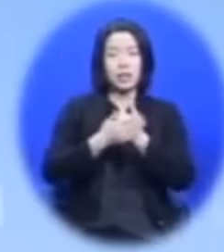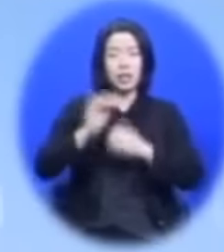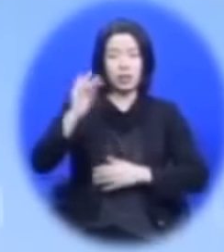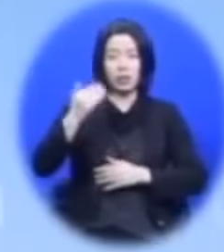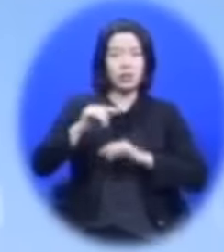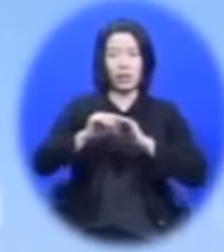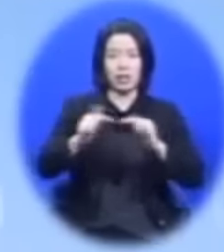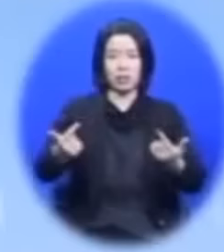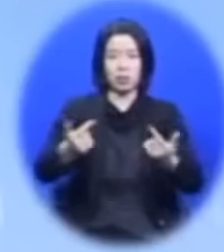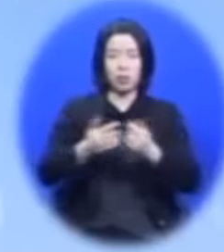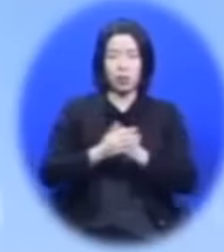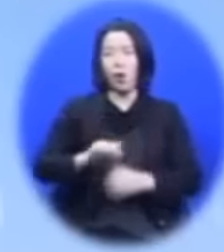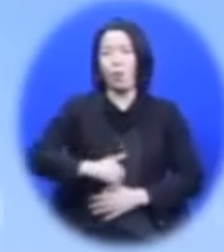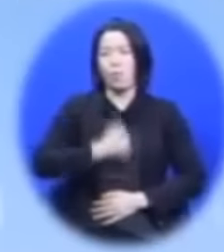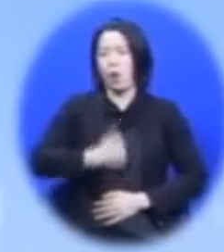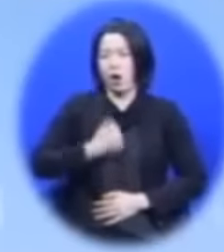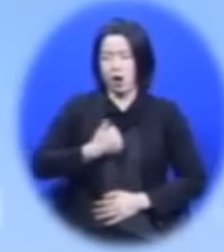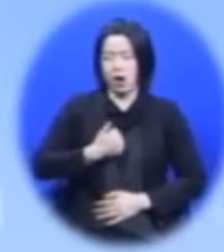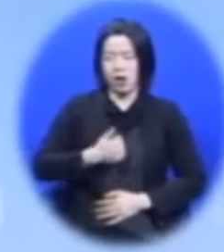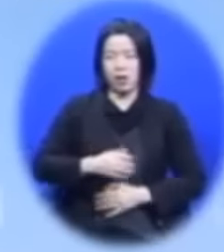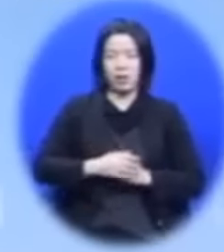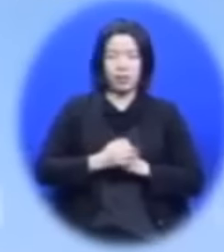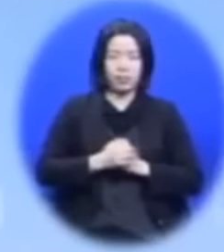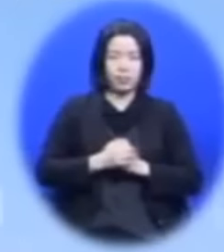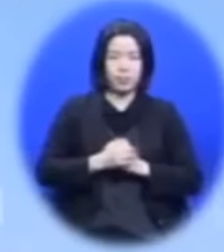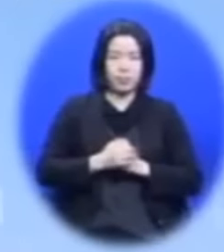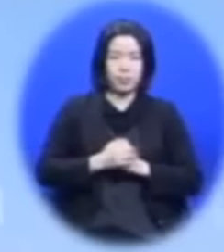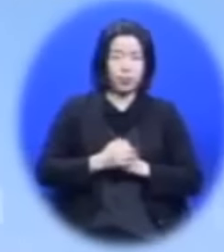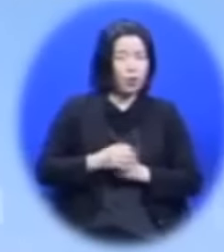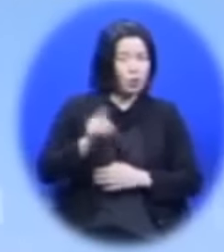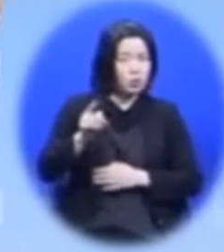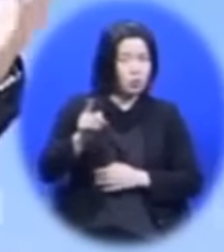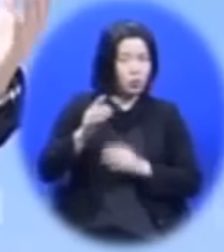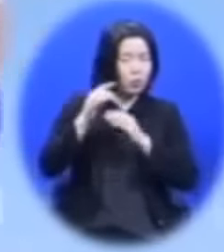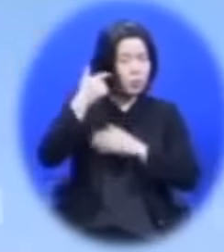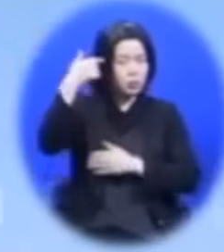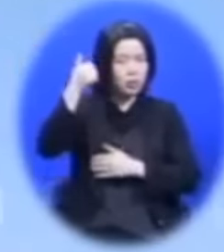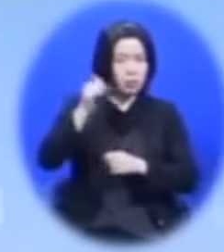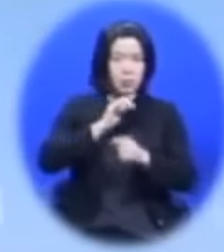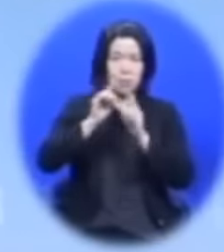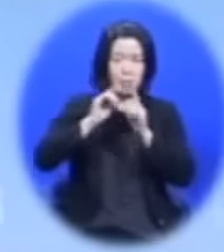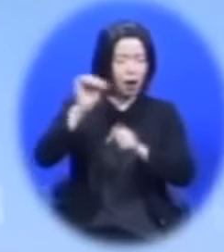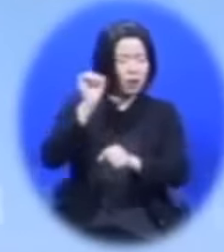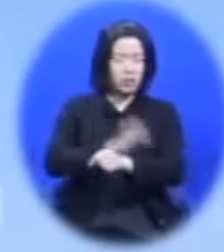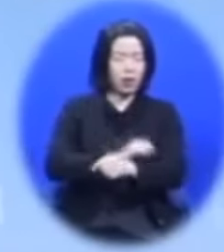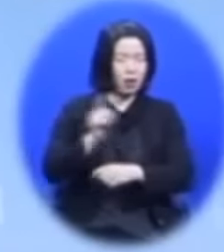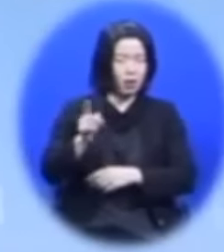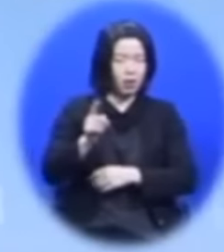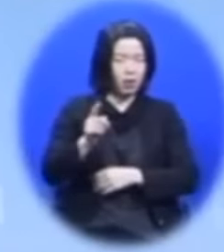아니고 화가 나는 거예요. 왜 저분은 저렇게 말을 잘하냐 말입니다.